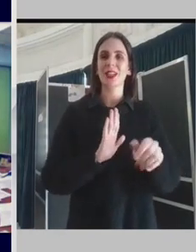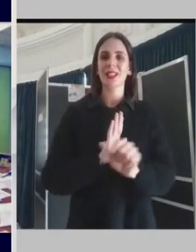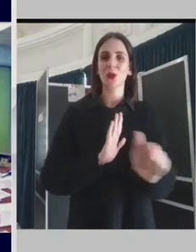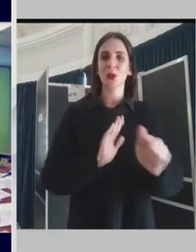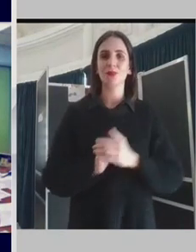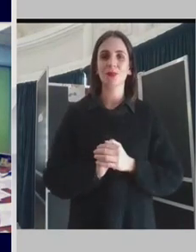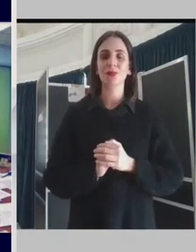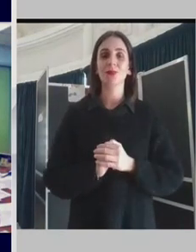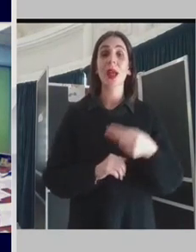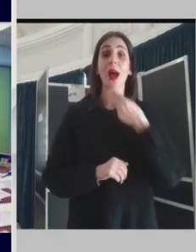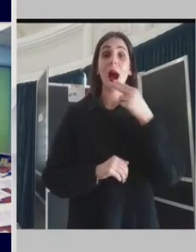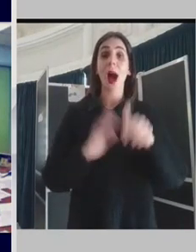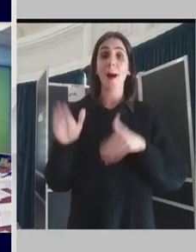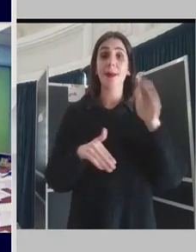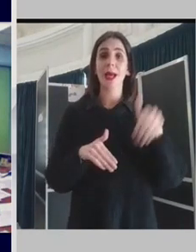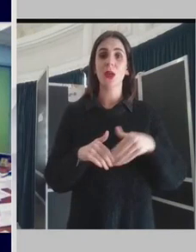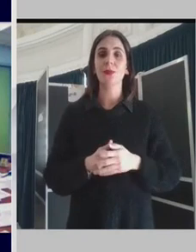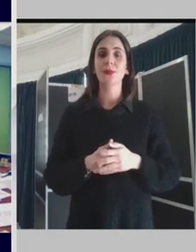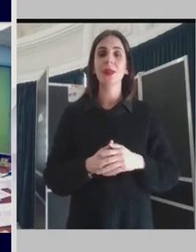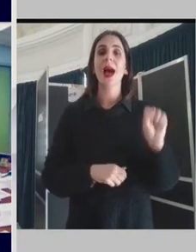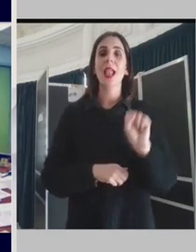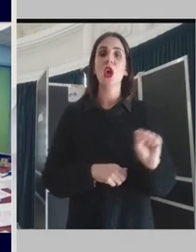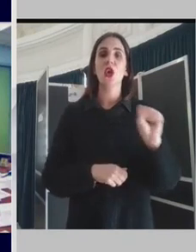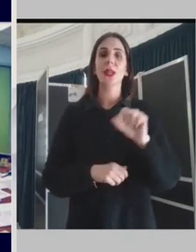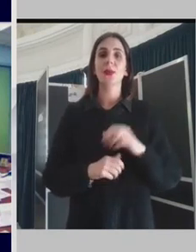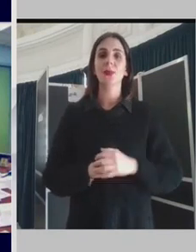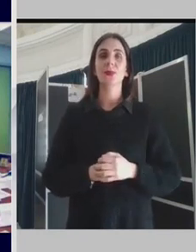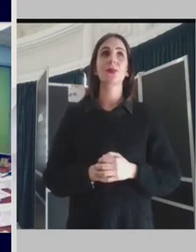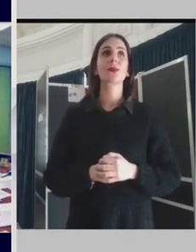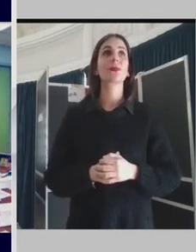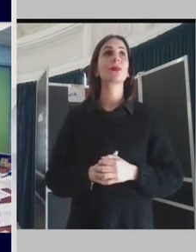Facciamo l'appello alle ore.